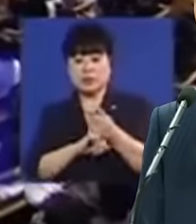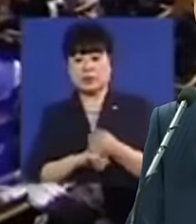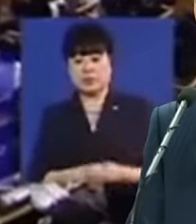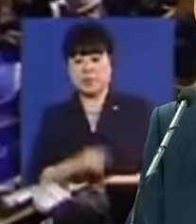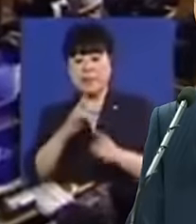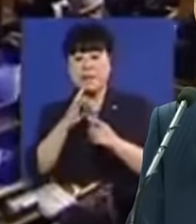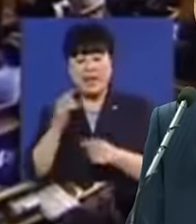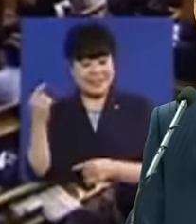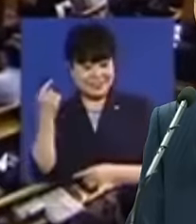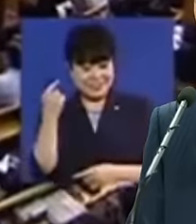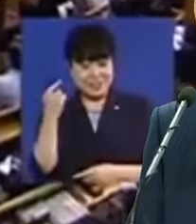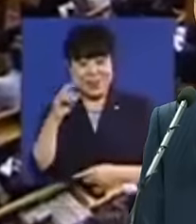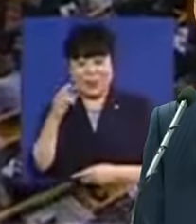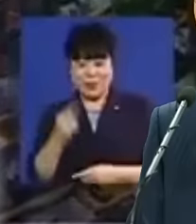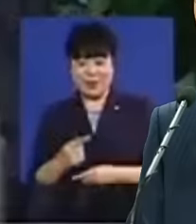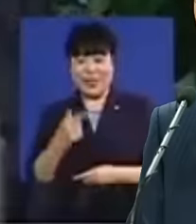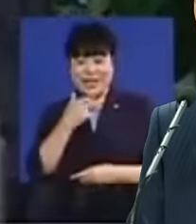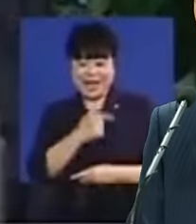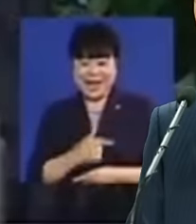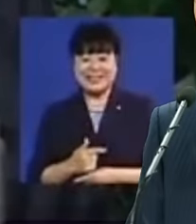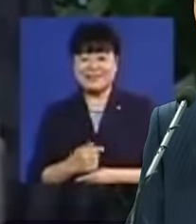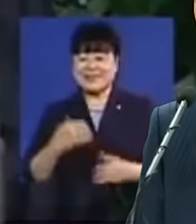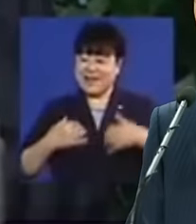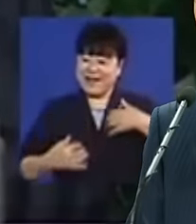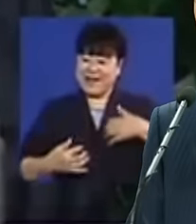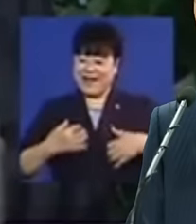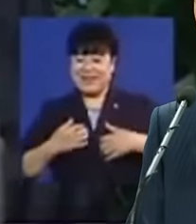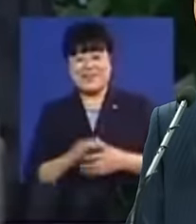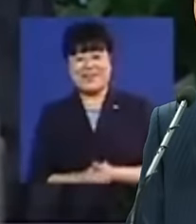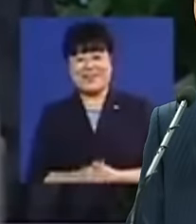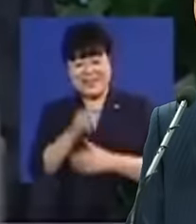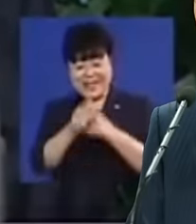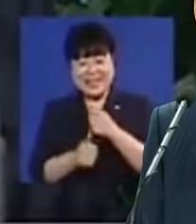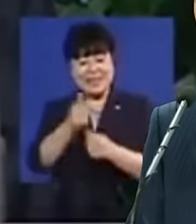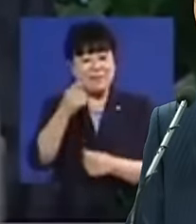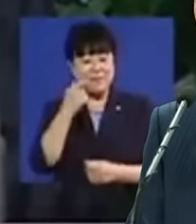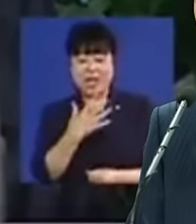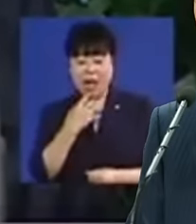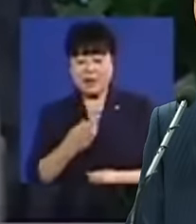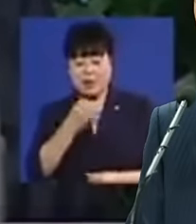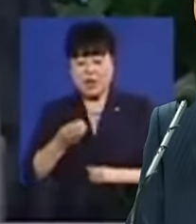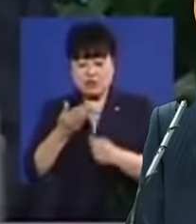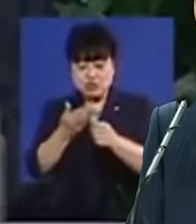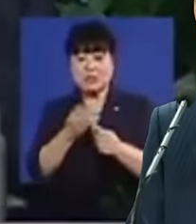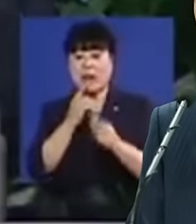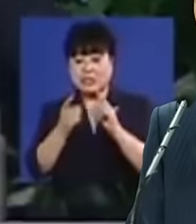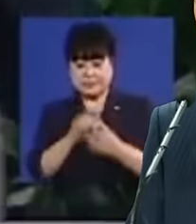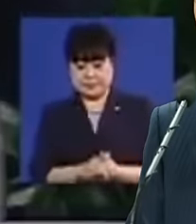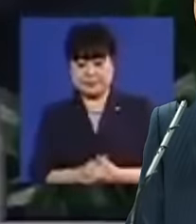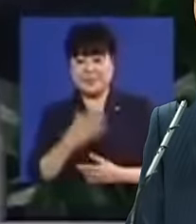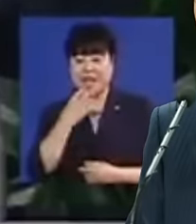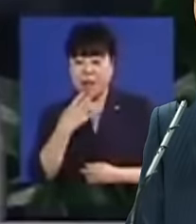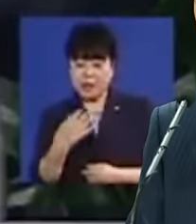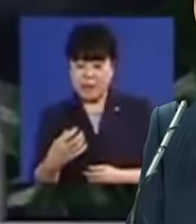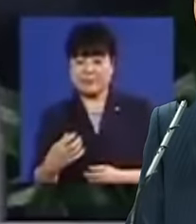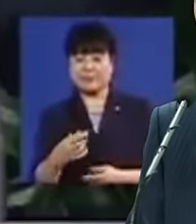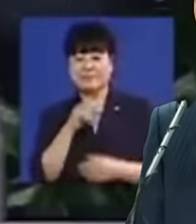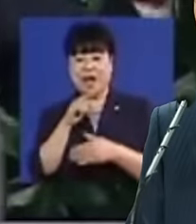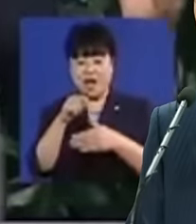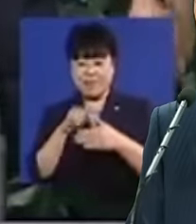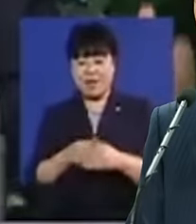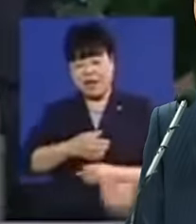말만 들어도 가슴이 부풀어 오르는 것입니다. 하나님이 아브라함에게 주신 말씀을 들으면 아브라함의